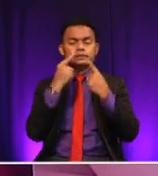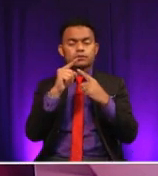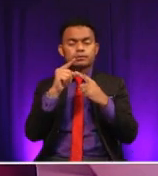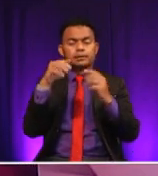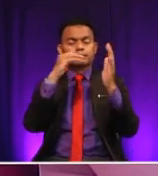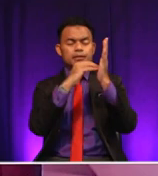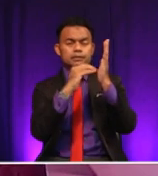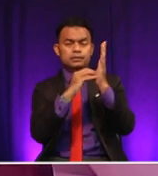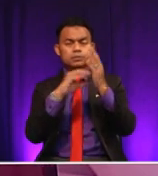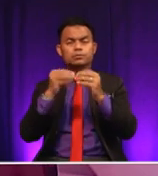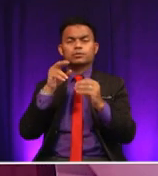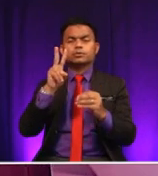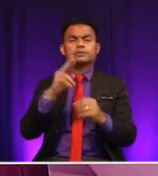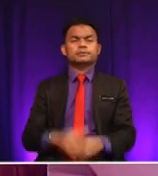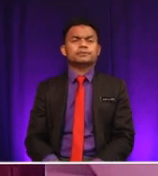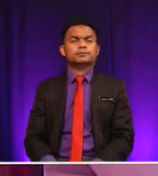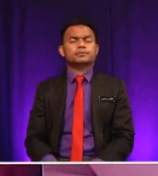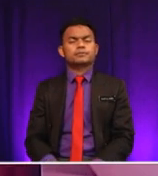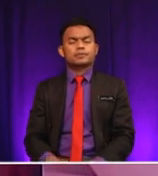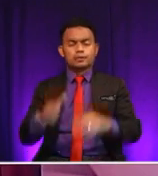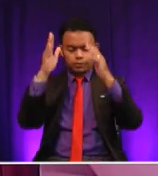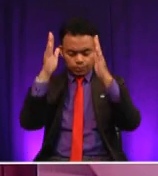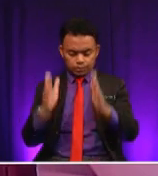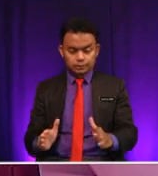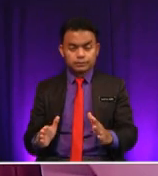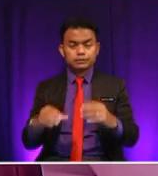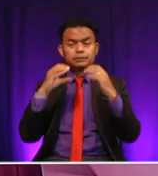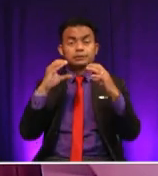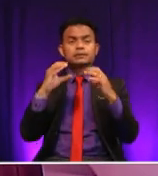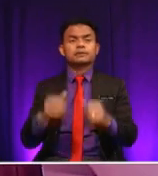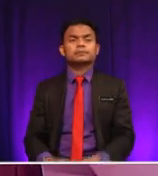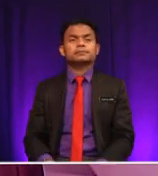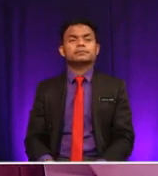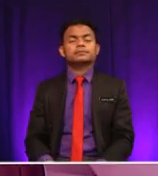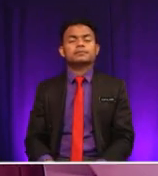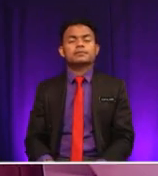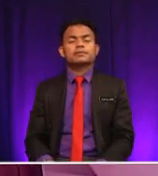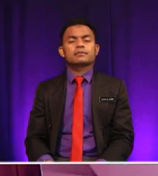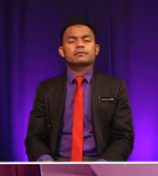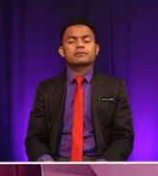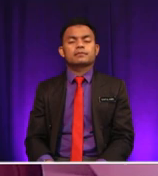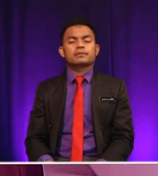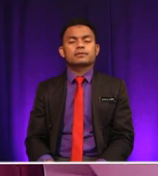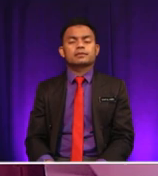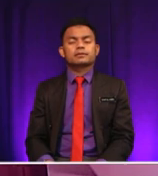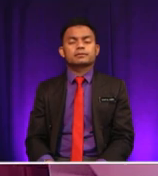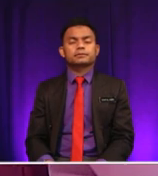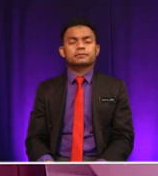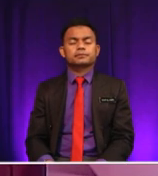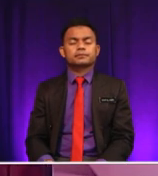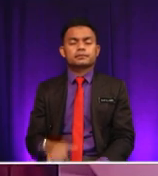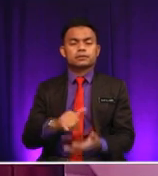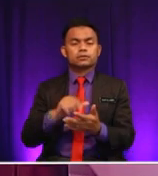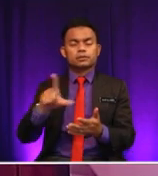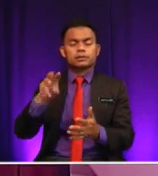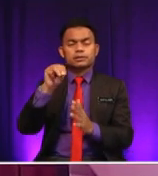ini orang sebut ciri gurindam baris satu syarat baris 2 adalah jawabannya Irfan Oke